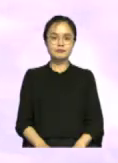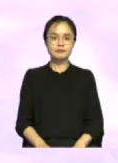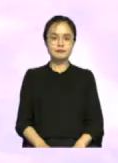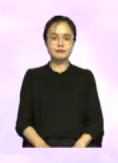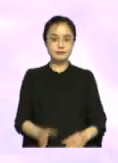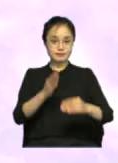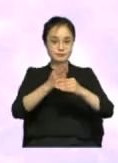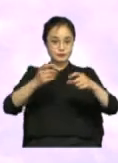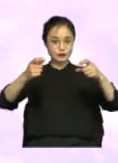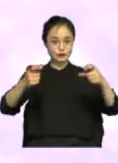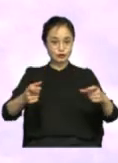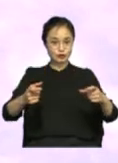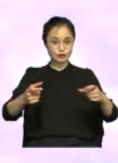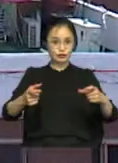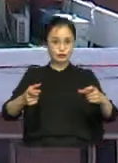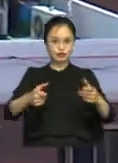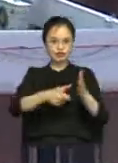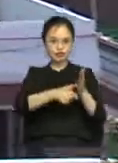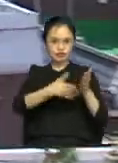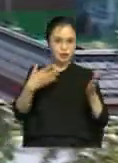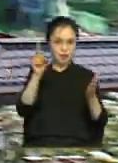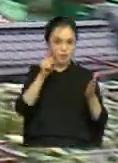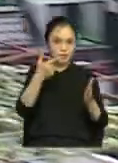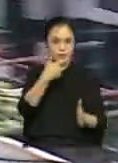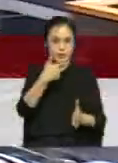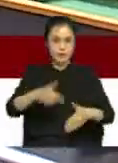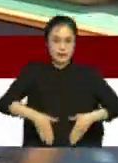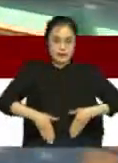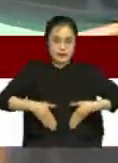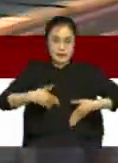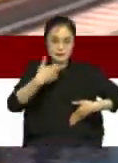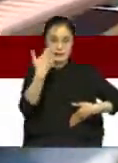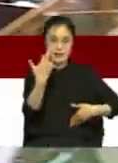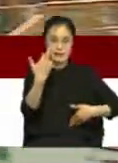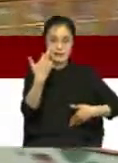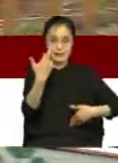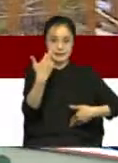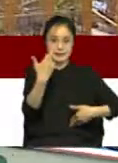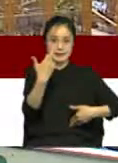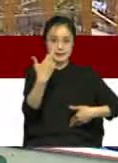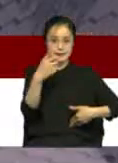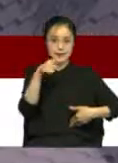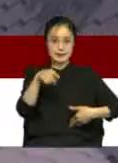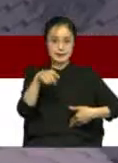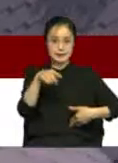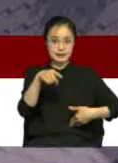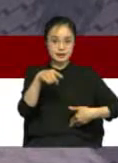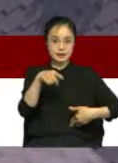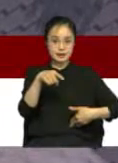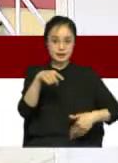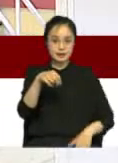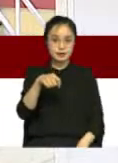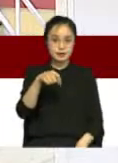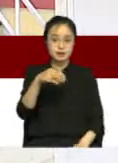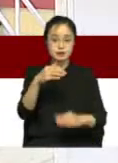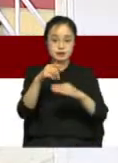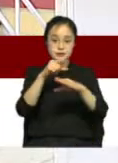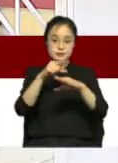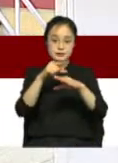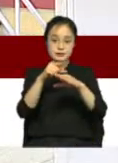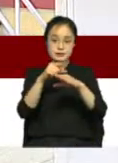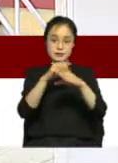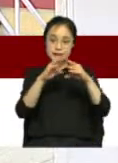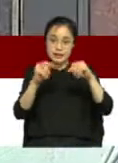중구의 랜드마크 중 하나인 남산. 하지만 경관보호를 목적으로 설정된 남산 고도 제한은 인근 동네